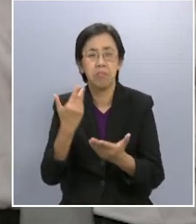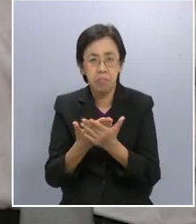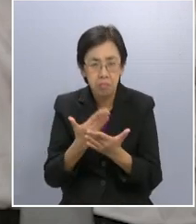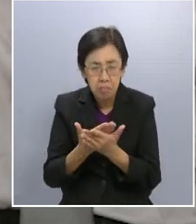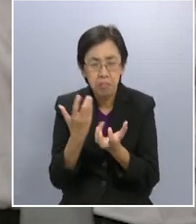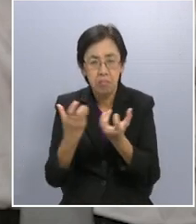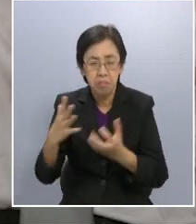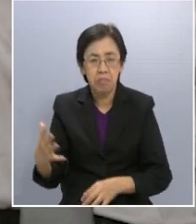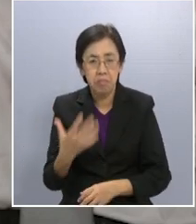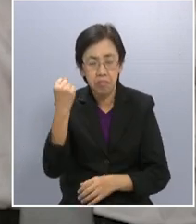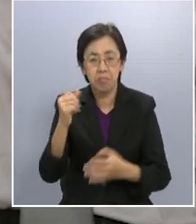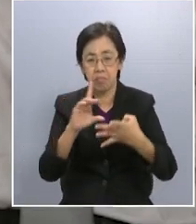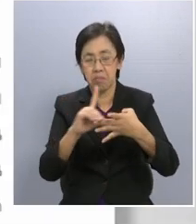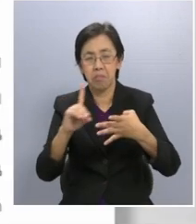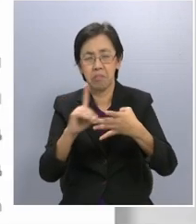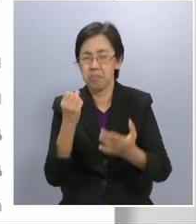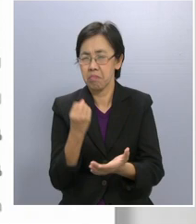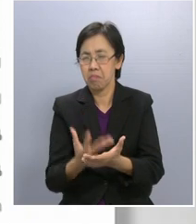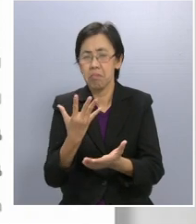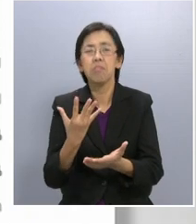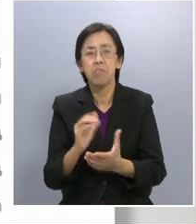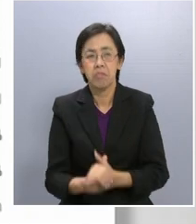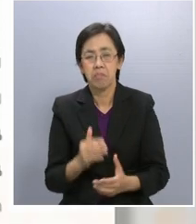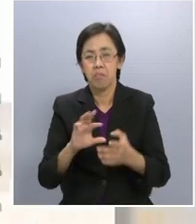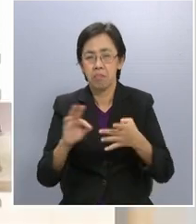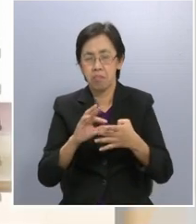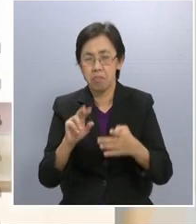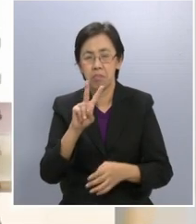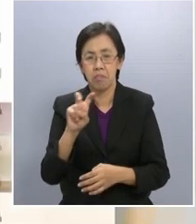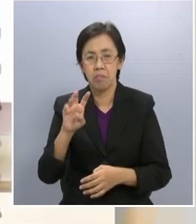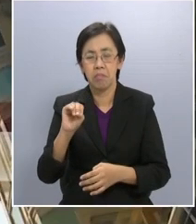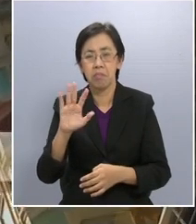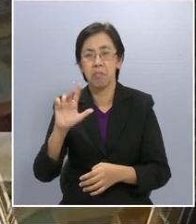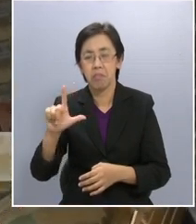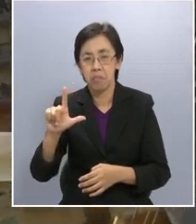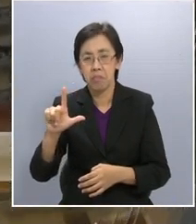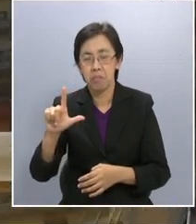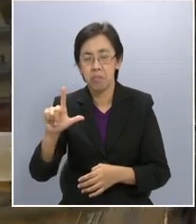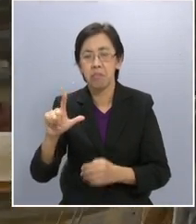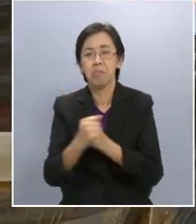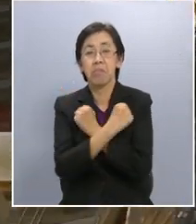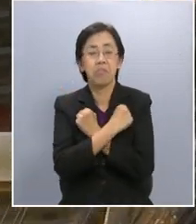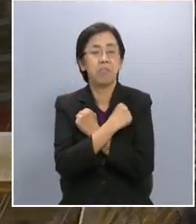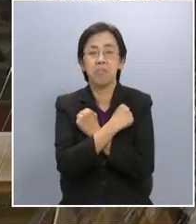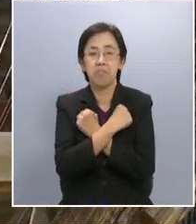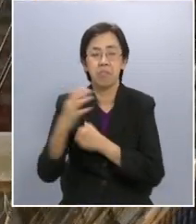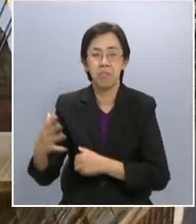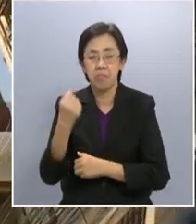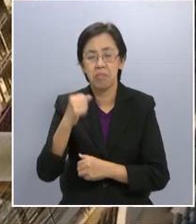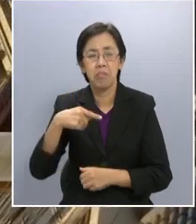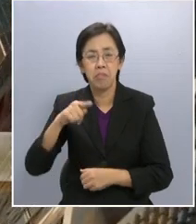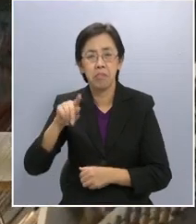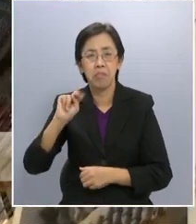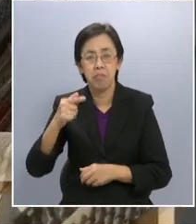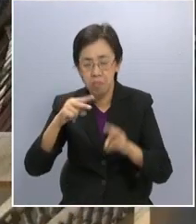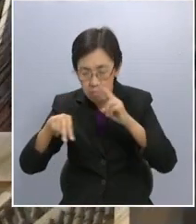เป็นคอนโดหรูเลยใช่ไหมเห็น Houseหรู 245ล้านบาทที่อยู่ย่านสุขุมวิทนะคะคือปปงก็ยืน